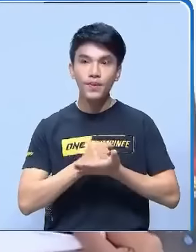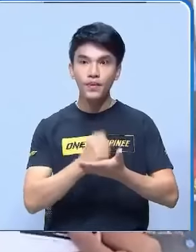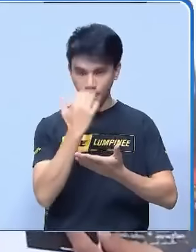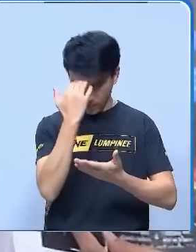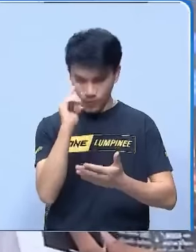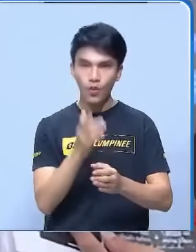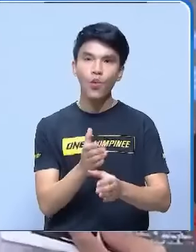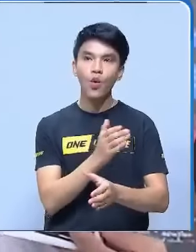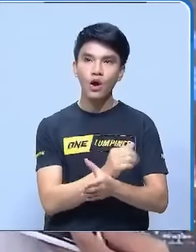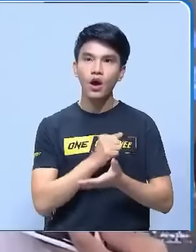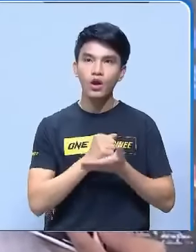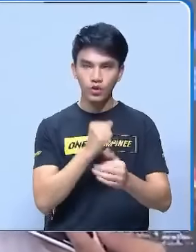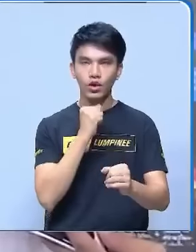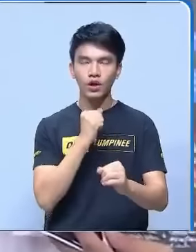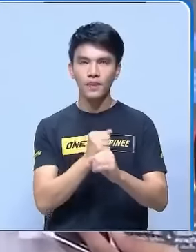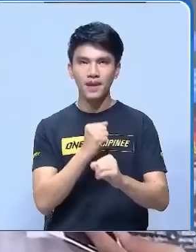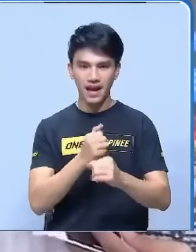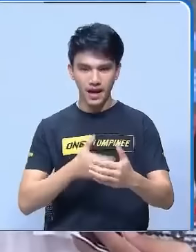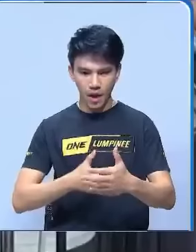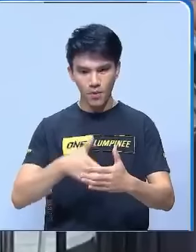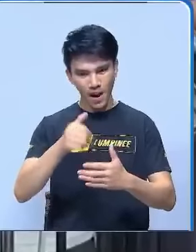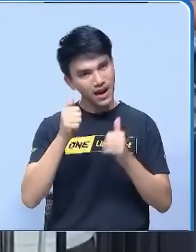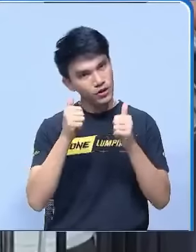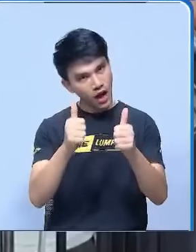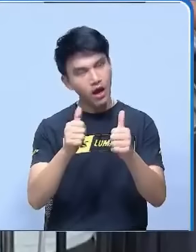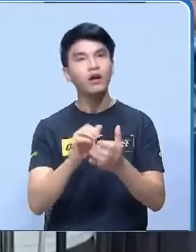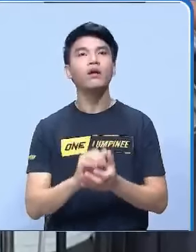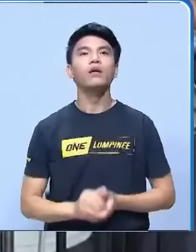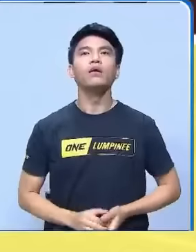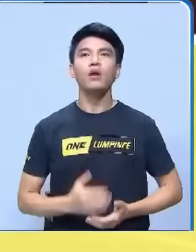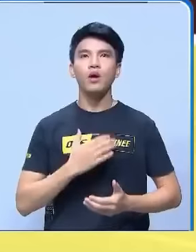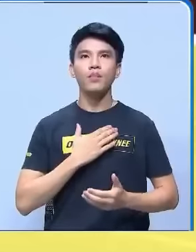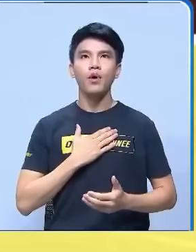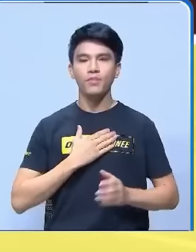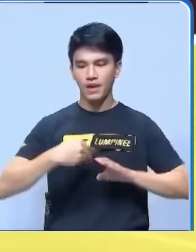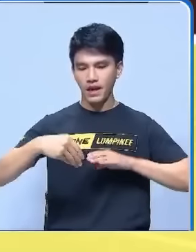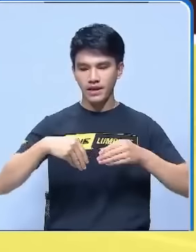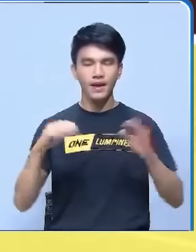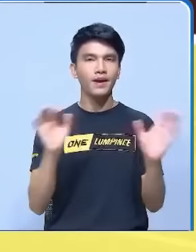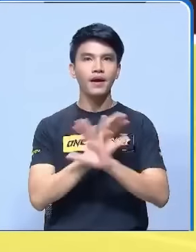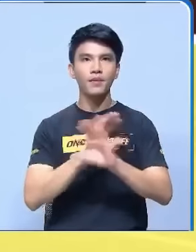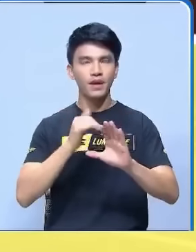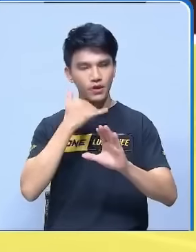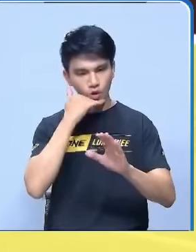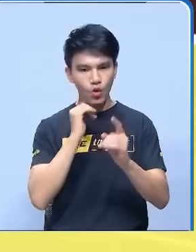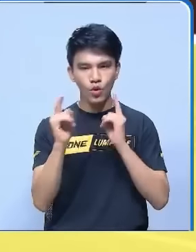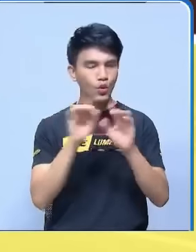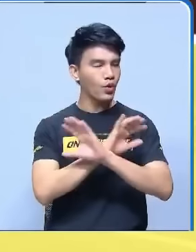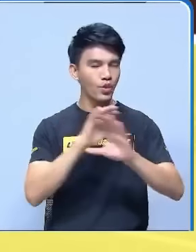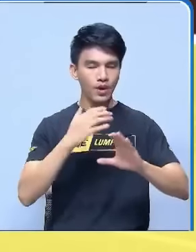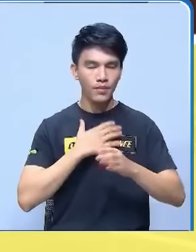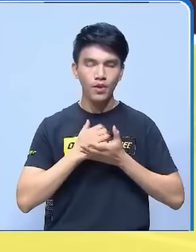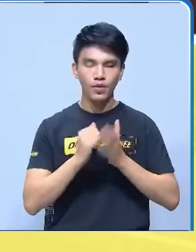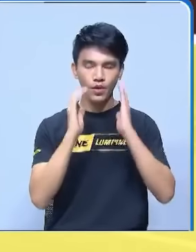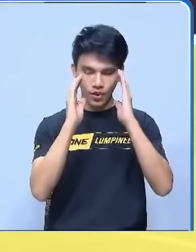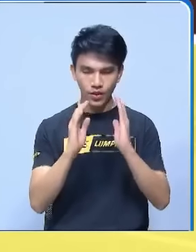ยช่วยทำคดีลักษณะแบบนี้แล้วสำเร็จมาแล้วแล้วก็ล่าสุดเนี่ยโพสต์ว่าผมไม่รับไก่เกี่ยนะครับไม่ต้องติดต่อมาหน้าที่ผมคือช่วยคน